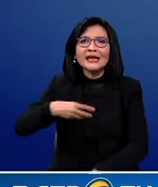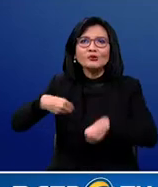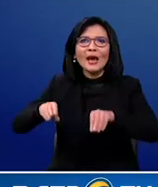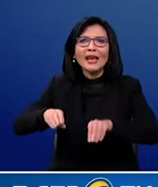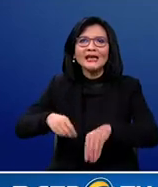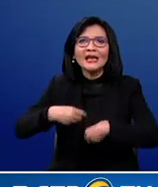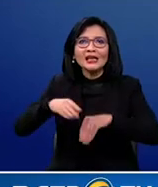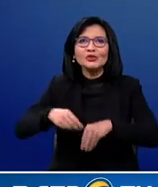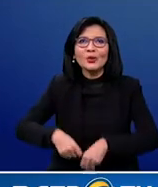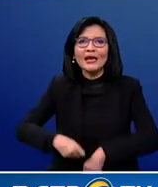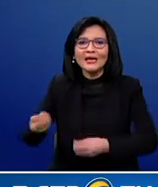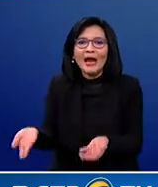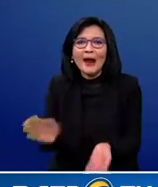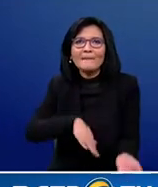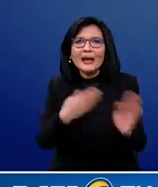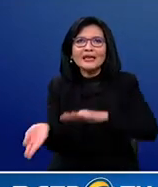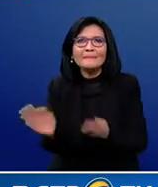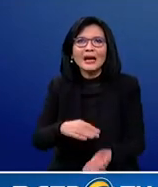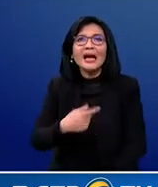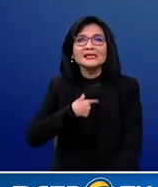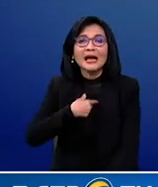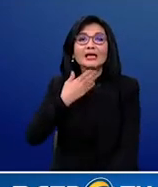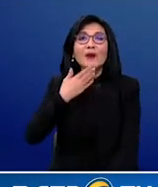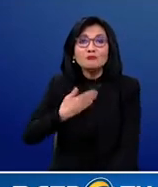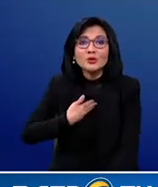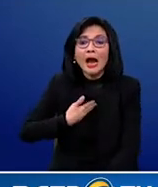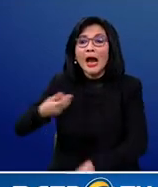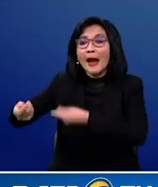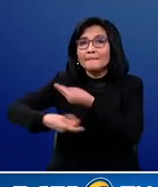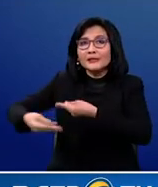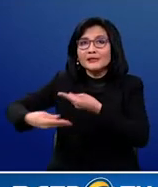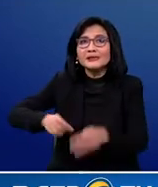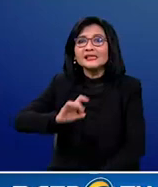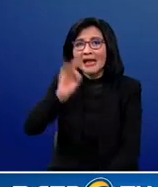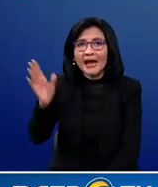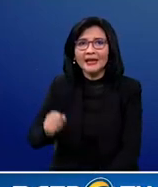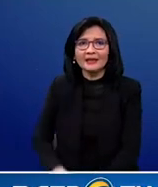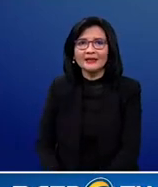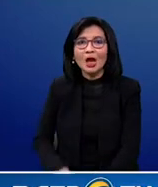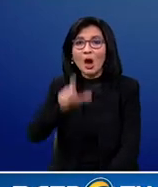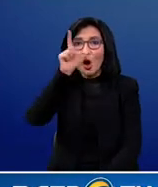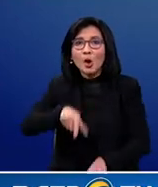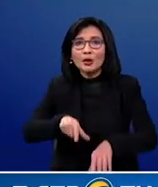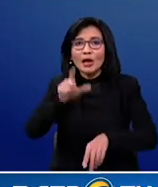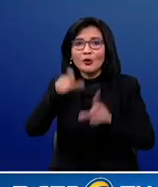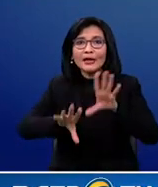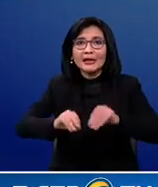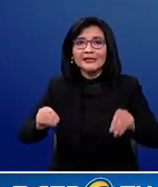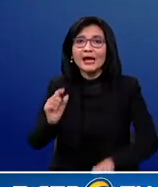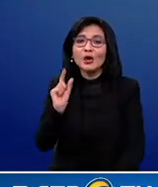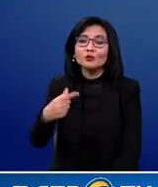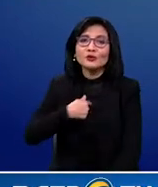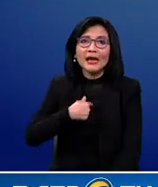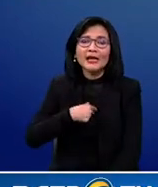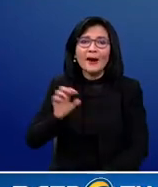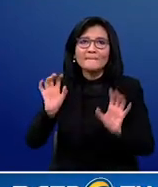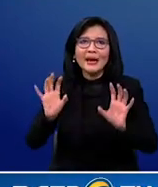bisnis-bisnis lain Pak jadi saya selama ini kalau mau dihitung ya pegawai saya sudah banyak sekali Pak Ya itu salah satu